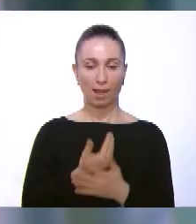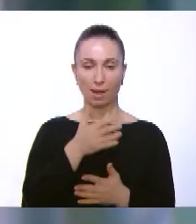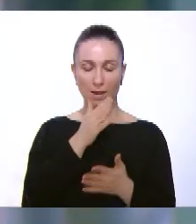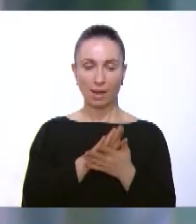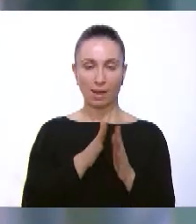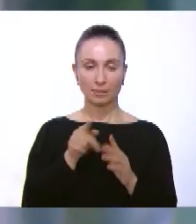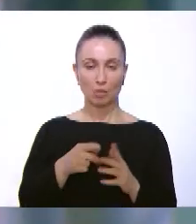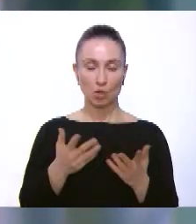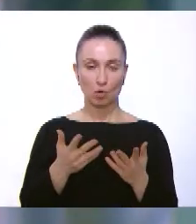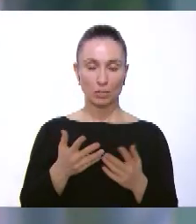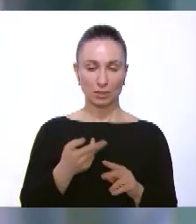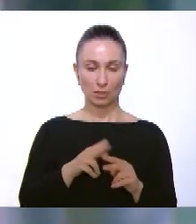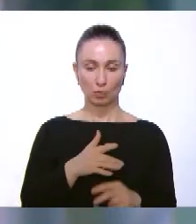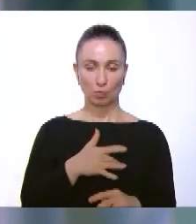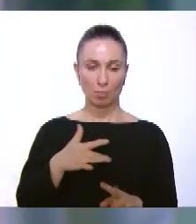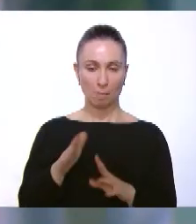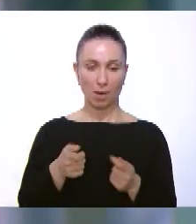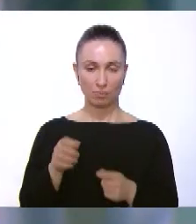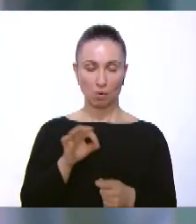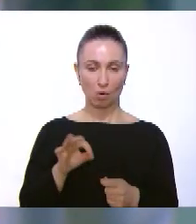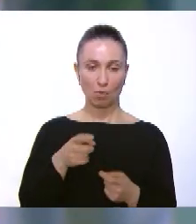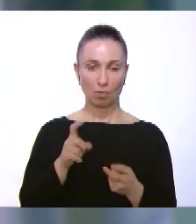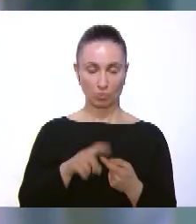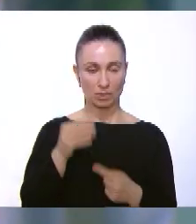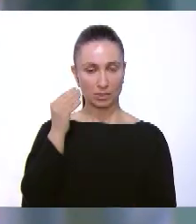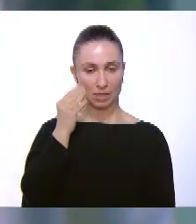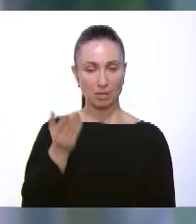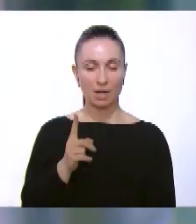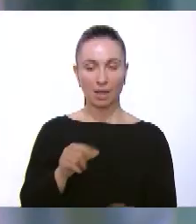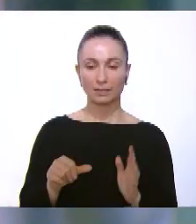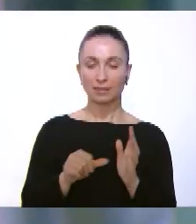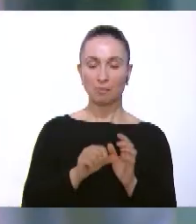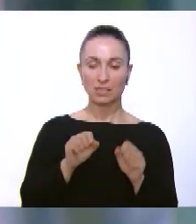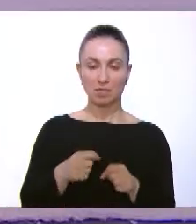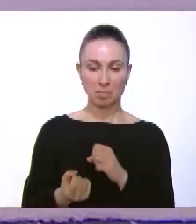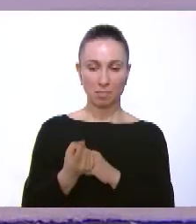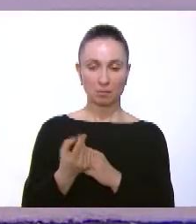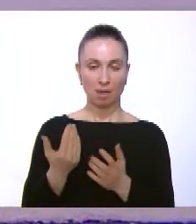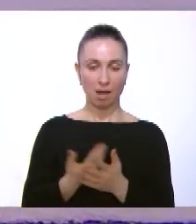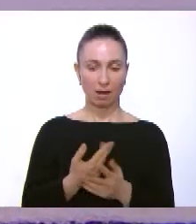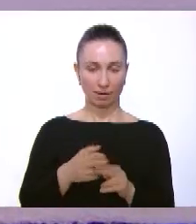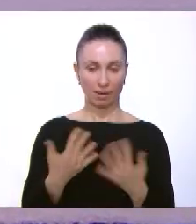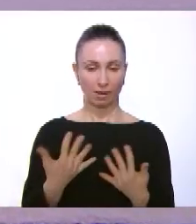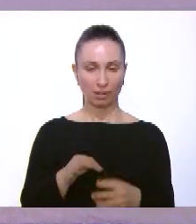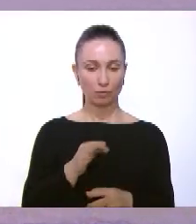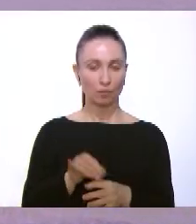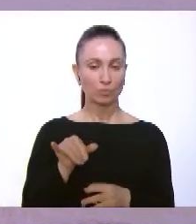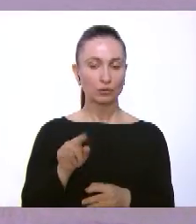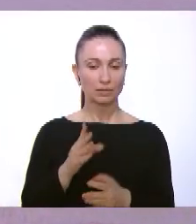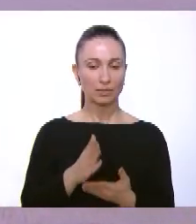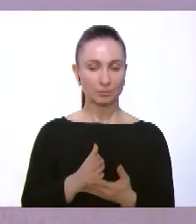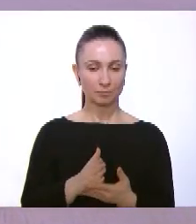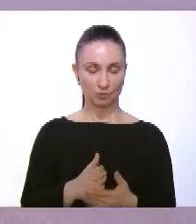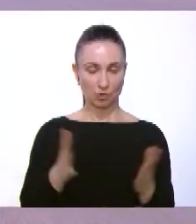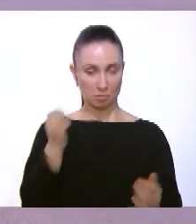ეტაპი, რომელიც თუნდაც ტუბერკულოზის მართვასთან დაკავშირებით უნდა წარმოვიდგინოთ, რა ინსტრუმენტები გაჩნდა ახალი თქვენ ხელთ. დიდი